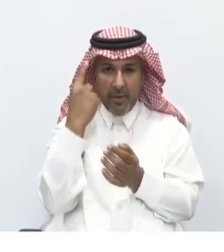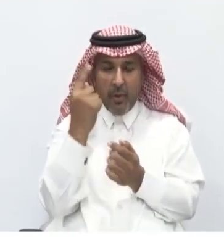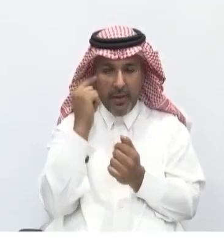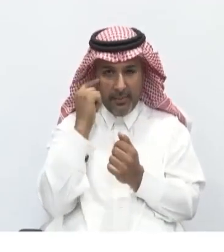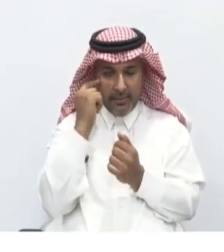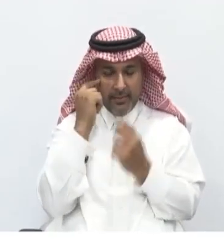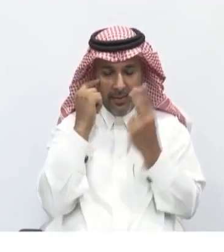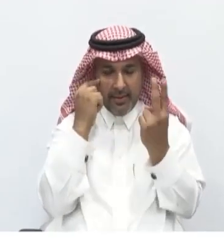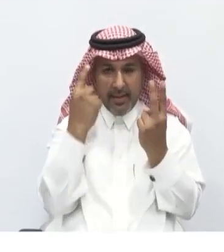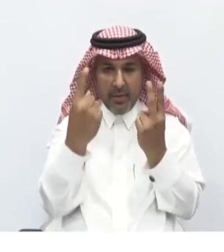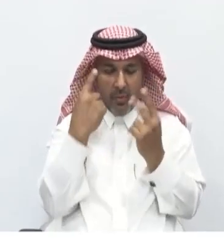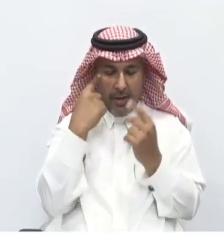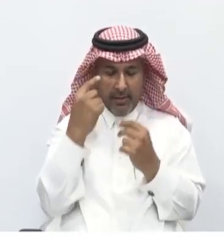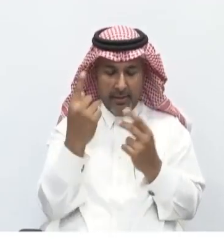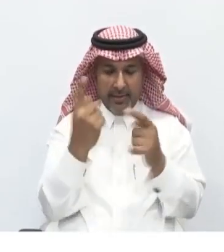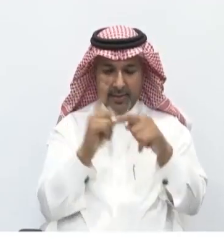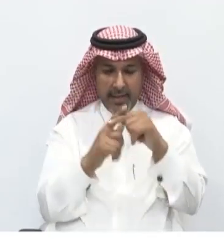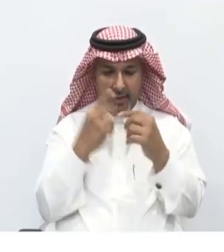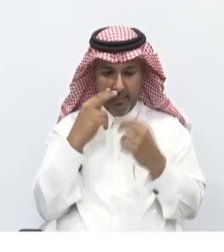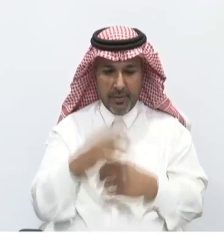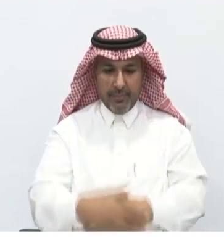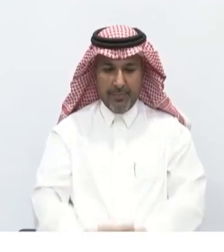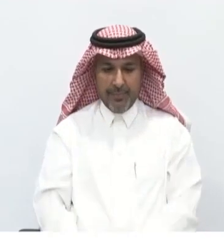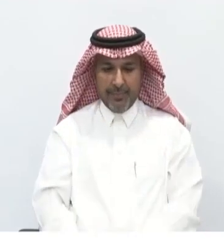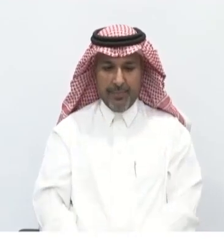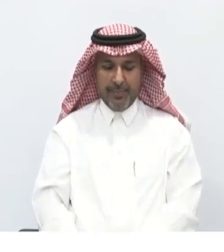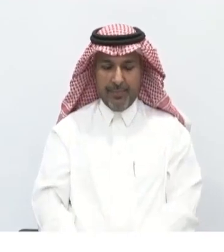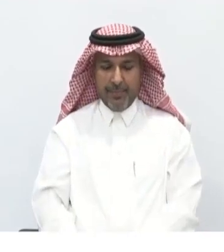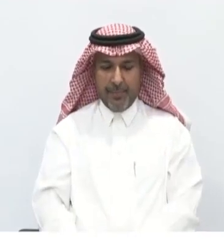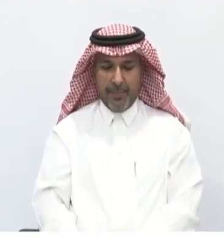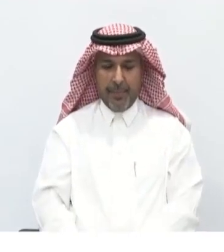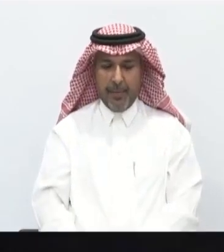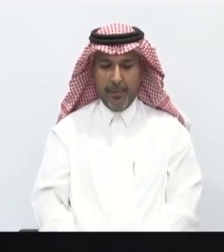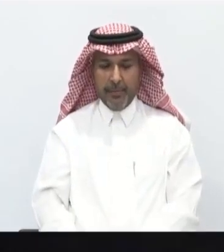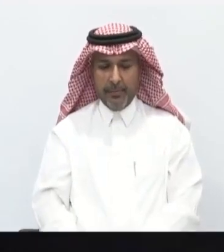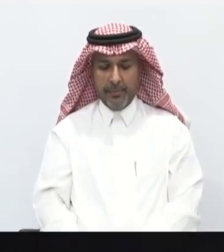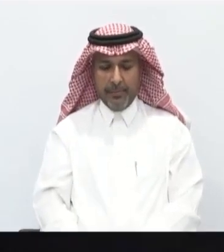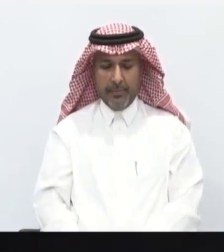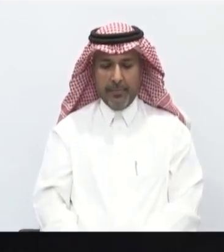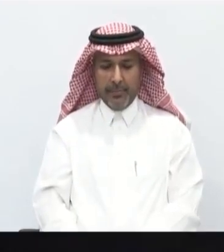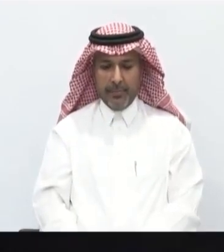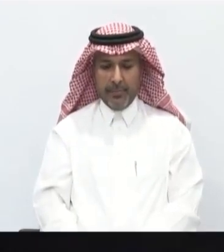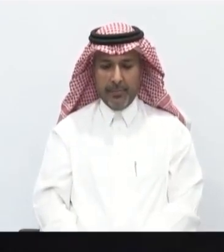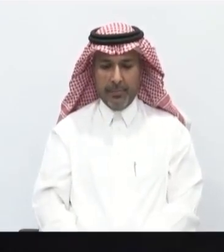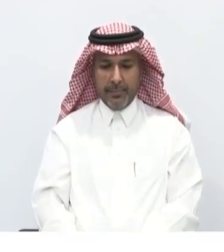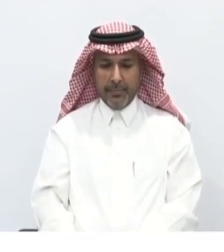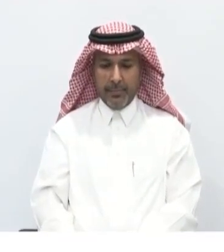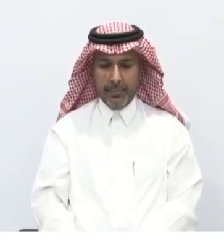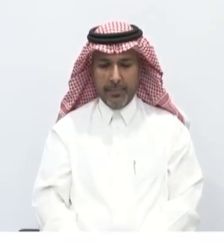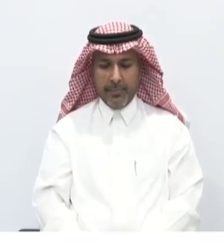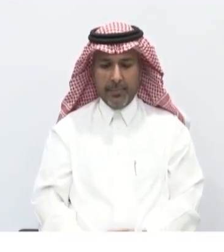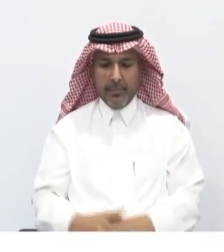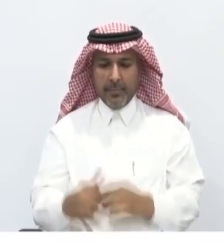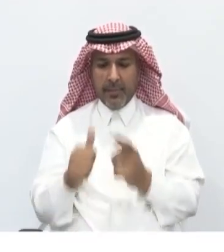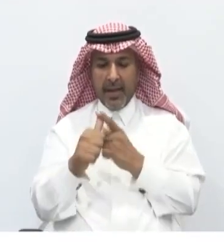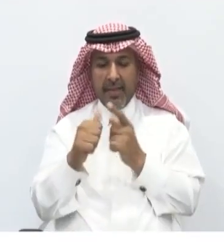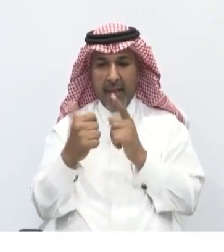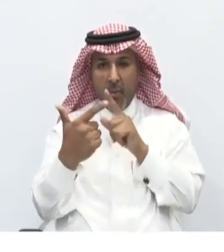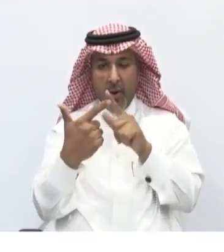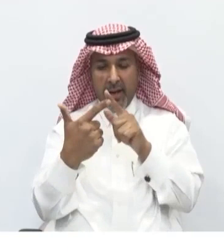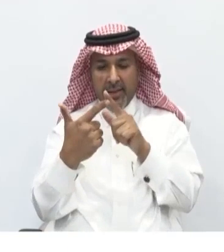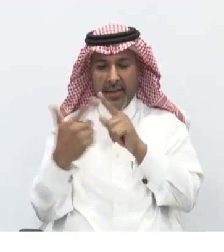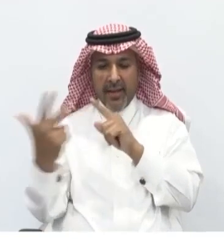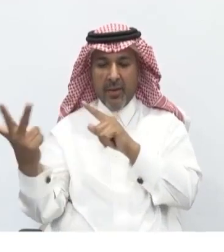اذا النسبه الموليه هنا لدينا ثلاث مواد مادتين في المواد